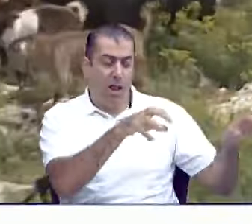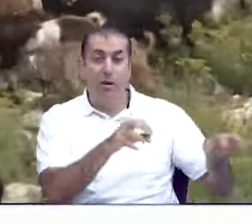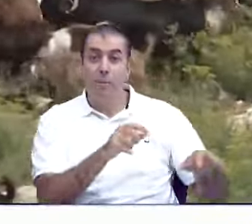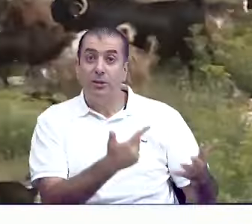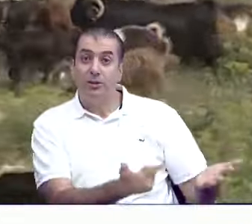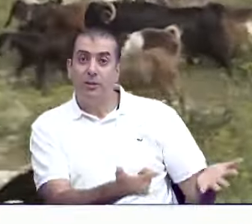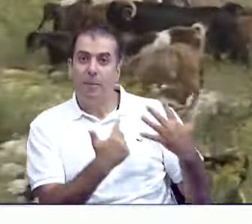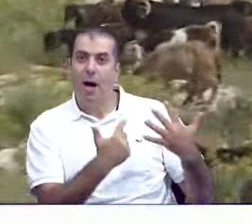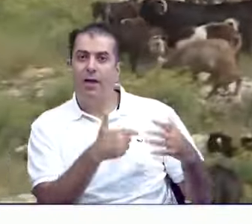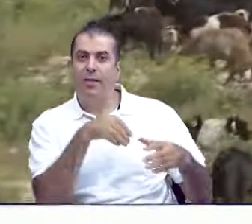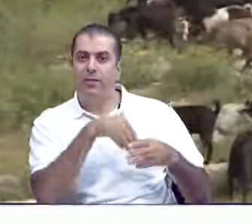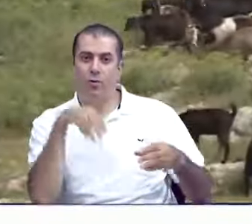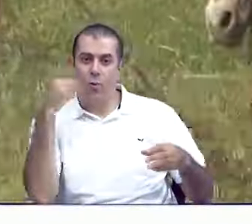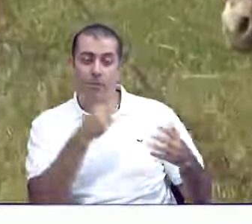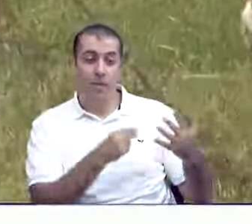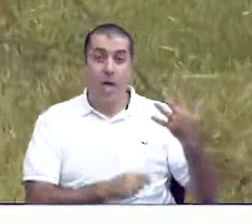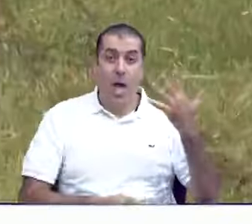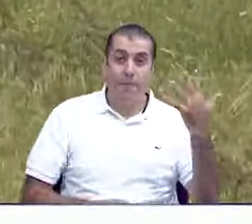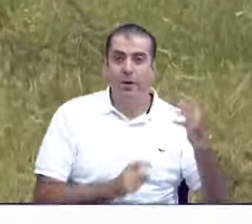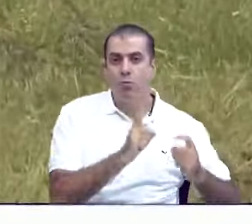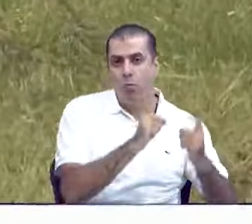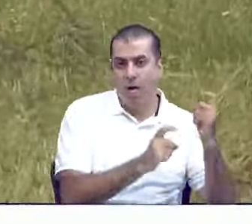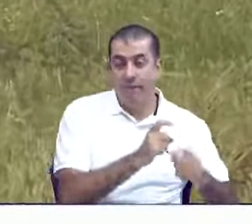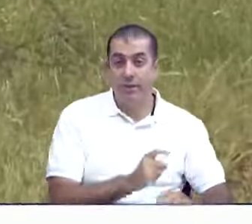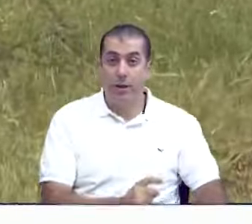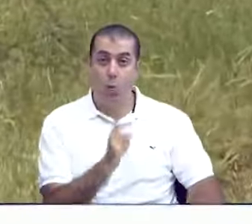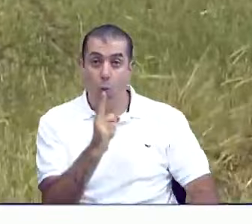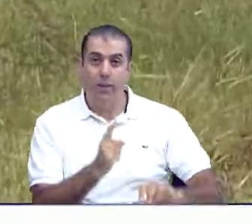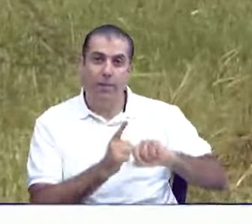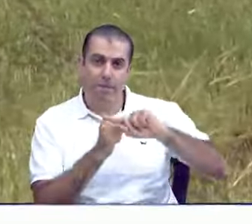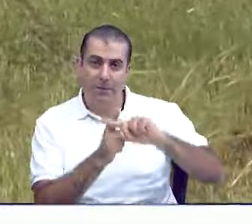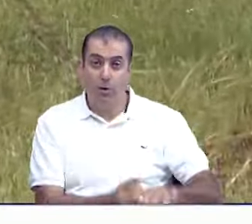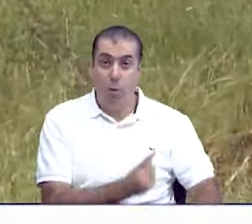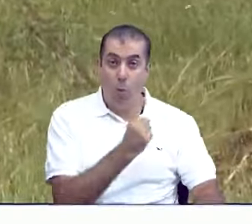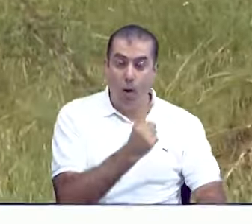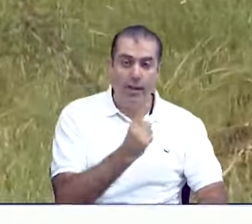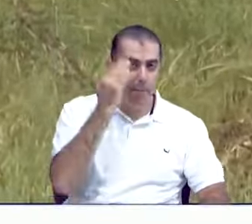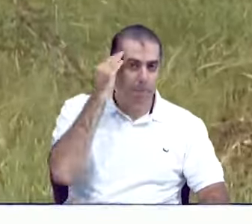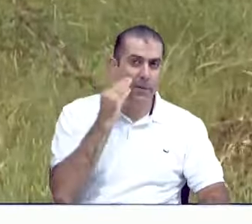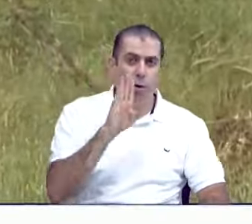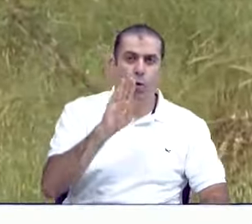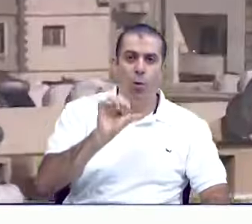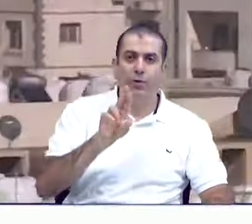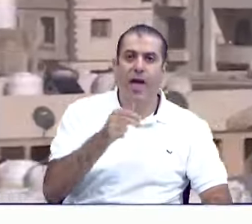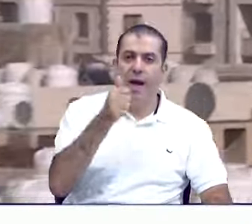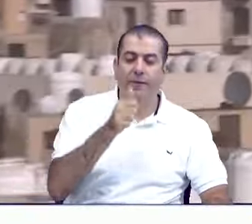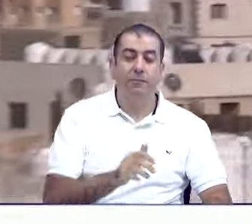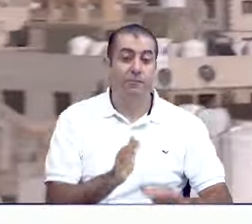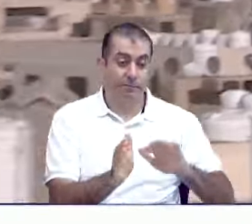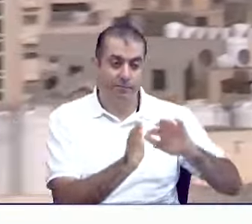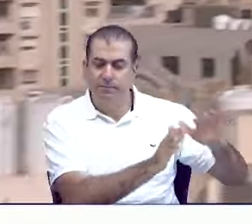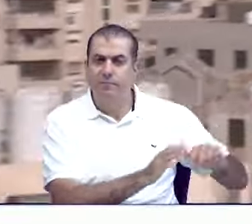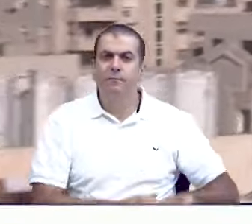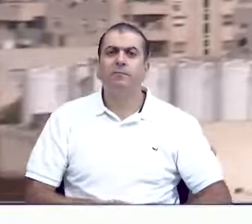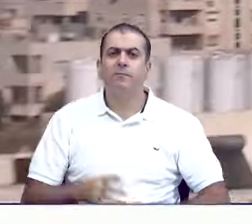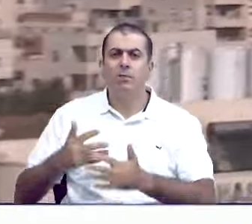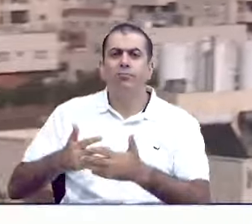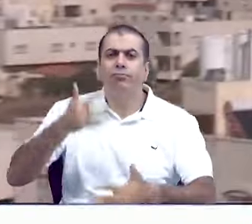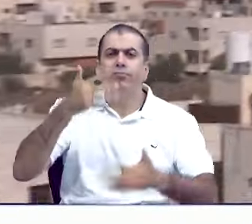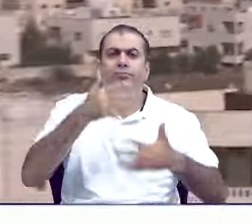مقاعد منها خمسه مقاعد تنافس ومقعد مسيحي ومقعد كوته نسائيه اما عدد القوائم